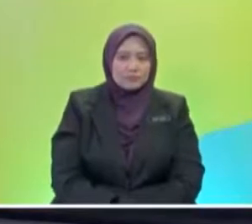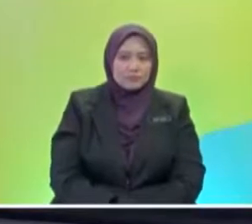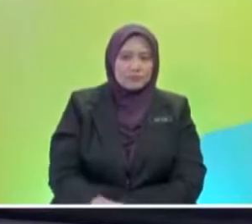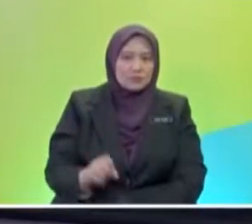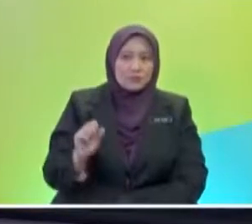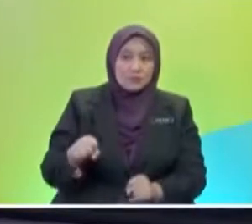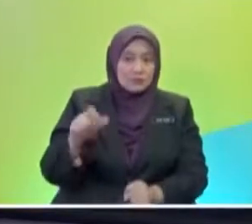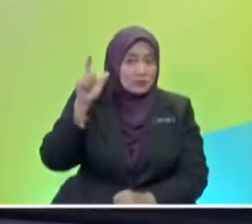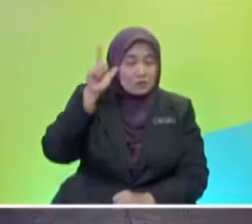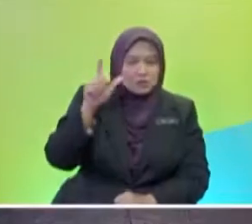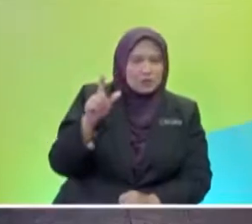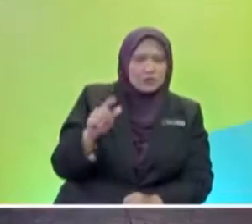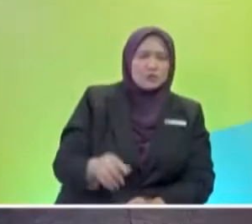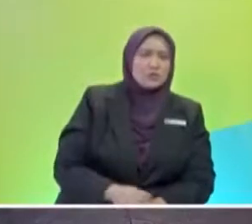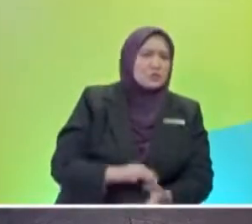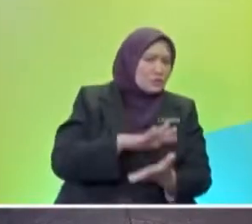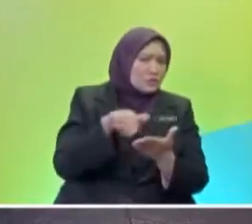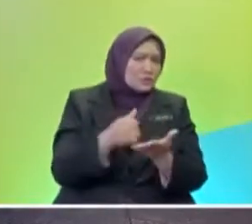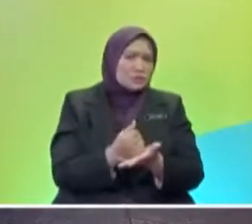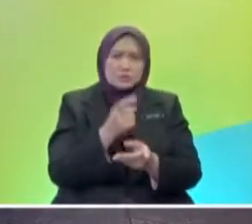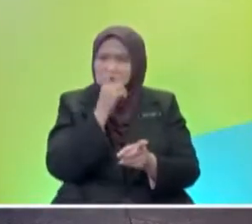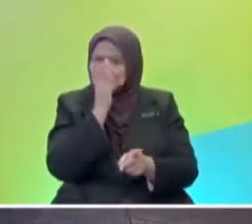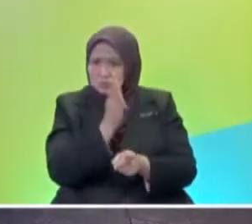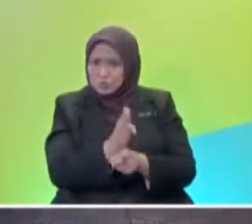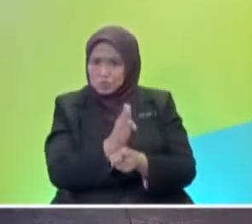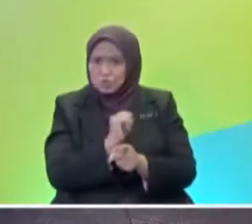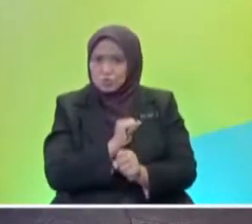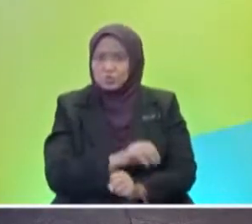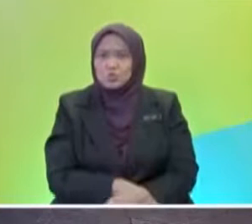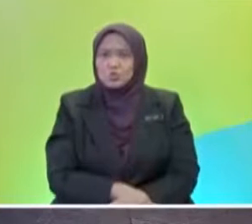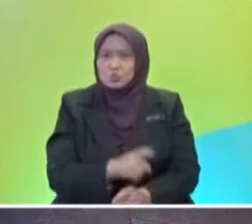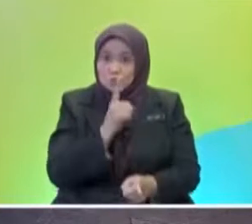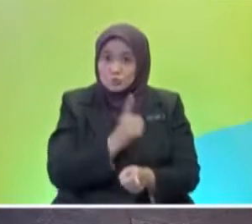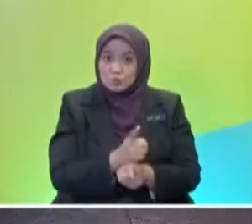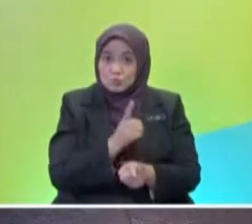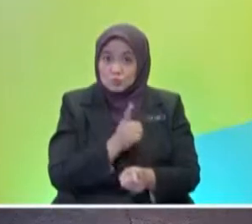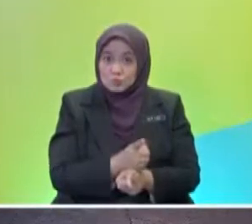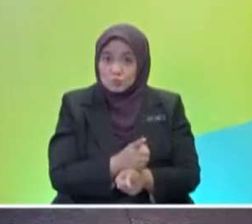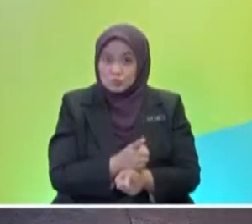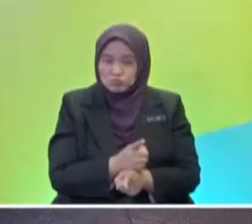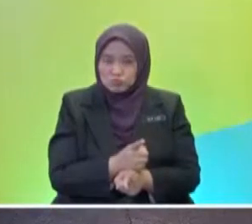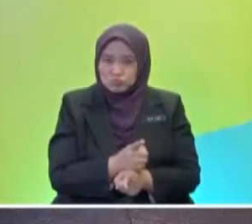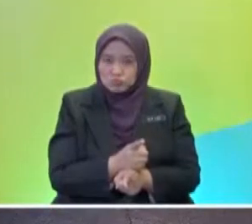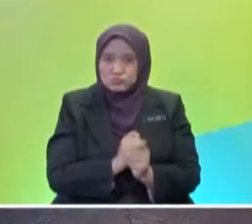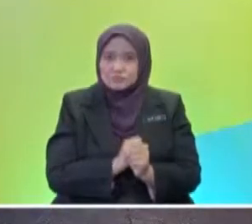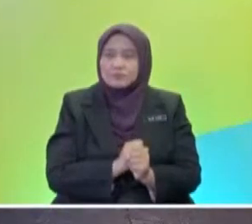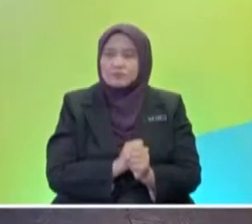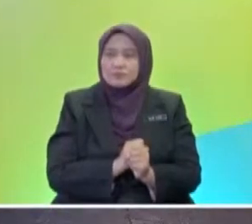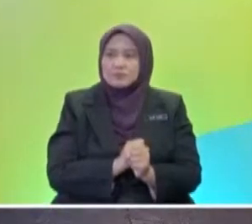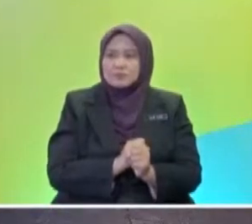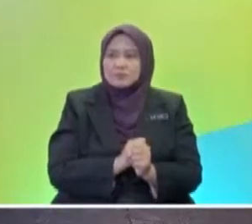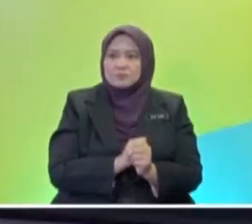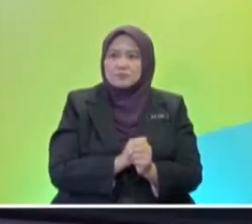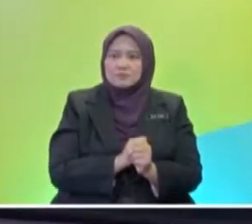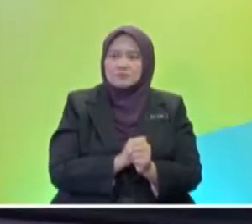yang sedang menuntut ini merasakan jawaban Kakak Nisa pada hari ini betul Kita tengok oke satu